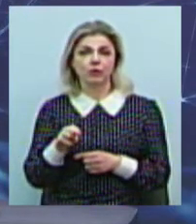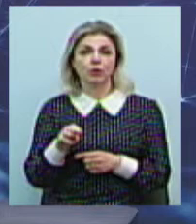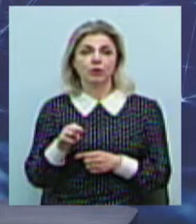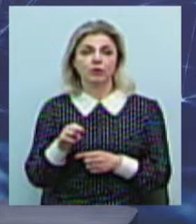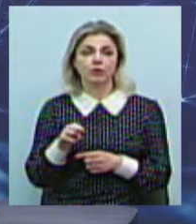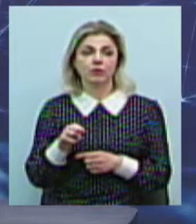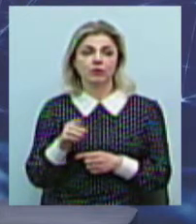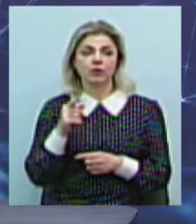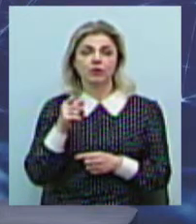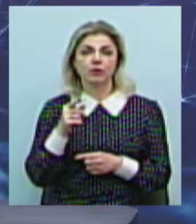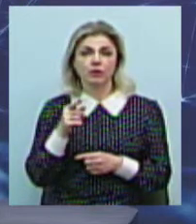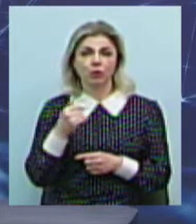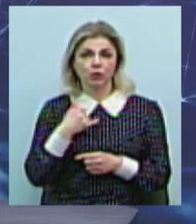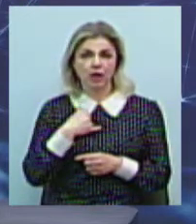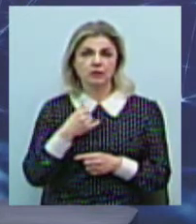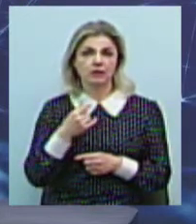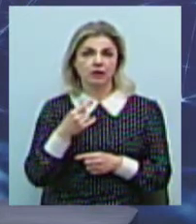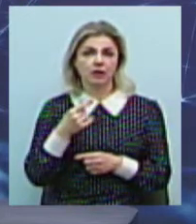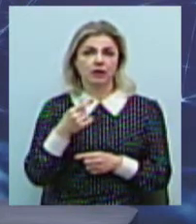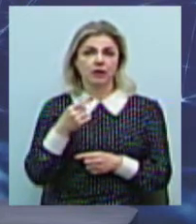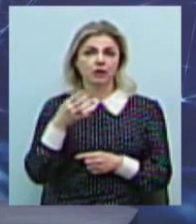Сколько у нас 4000 с чем-то, да?